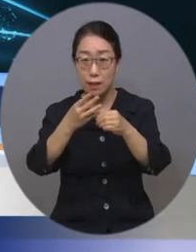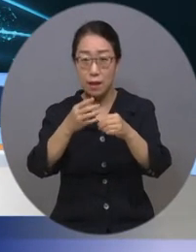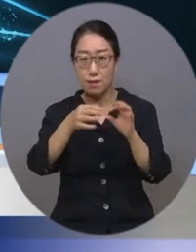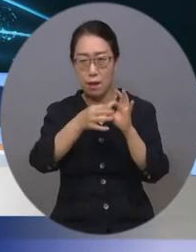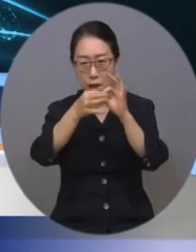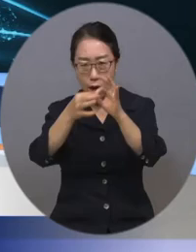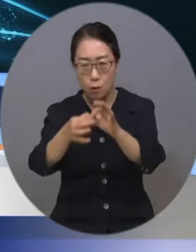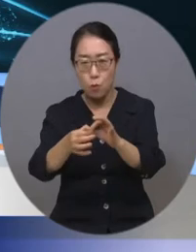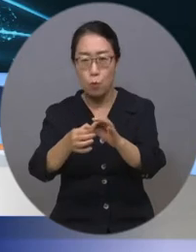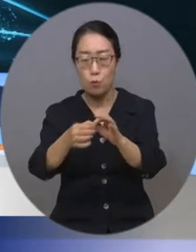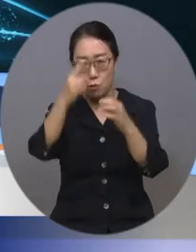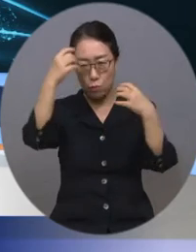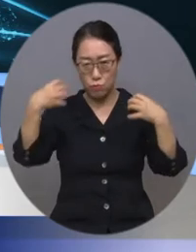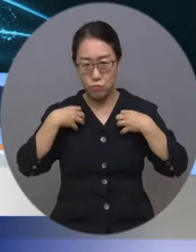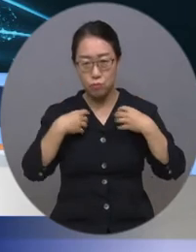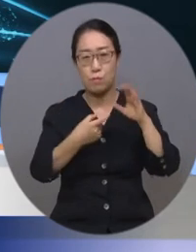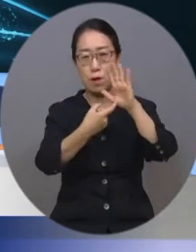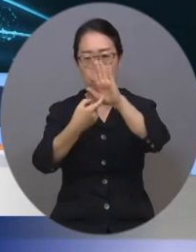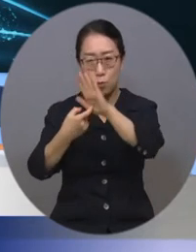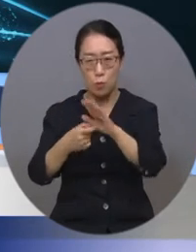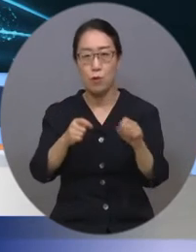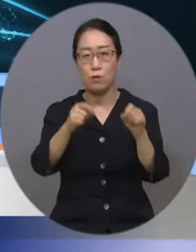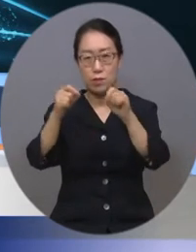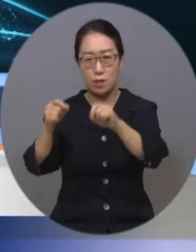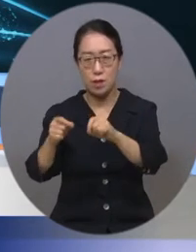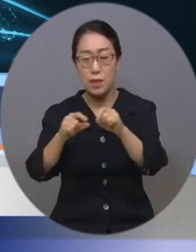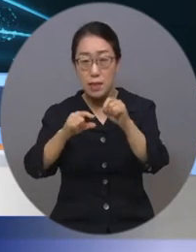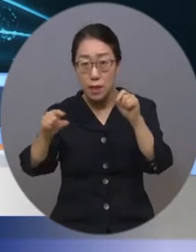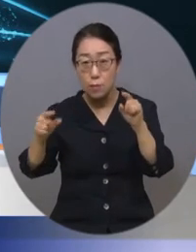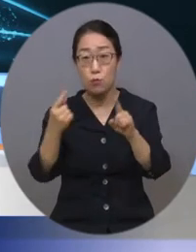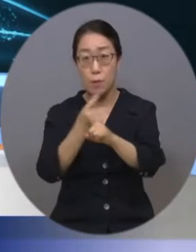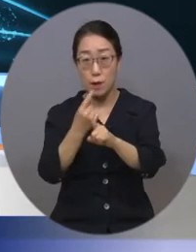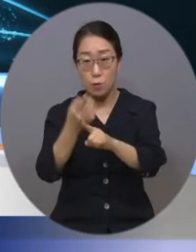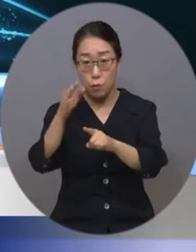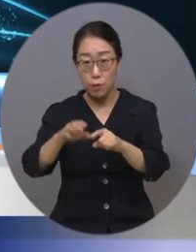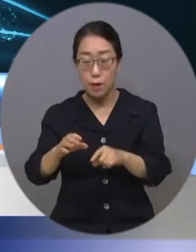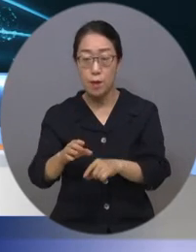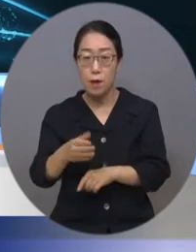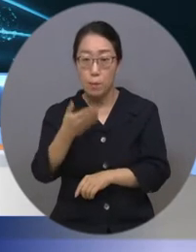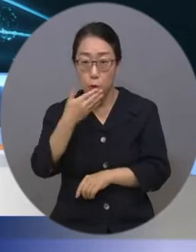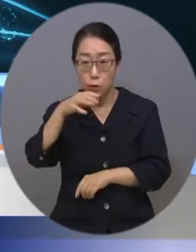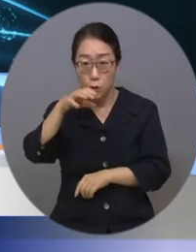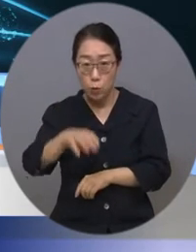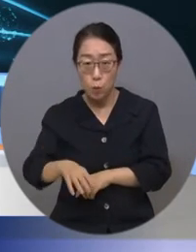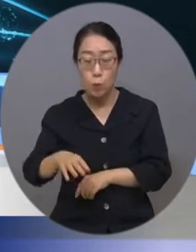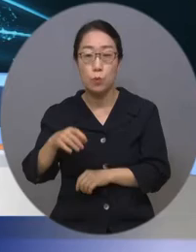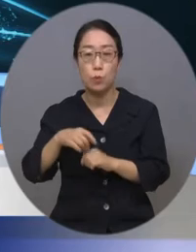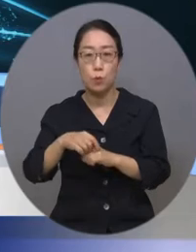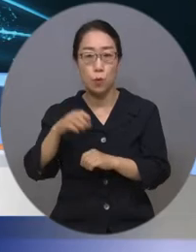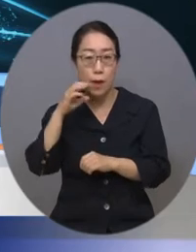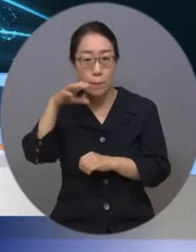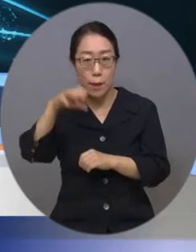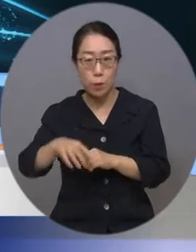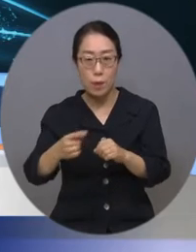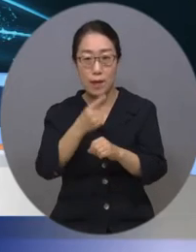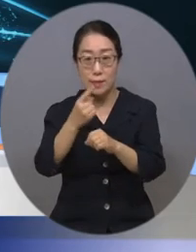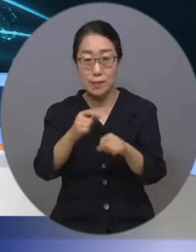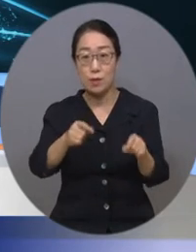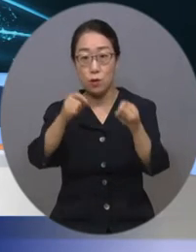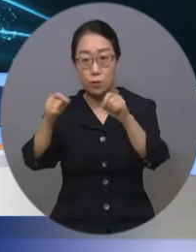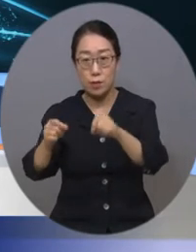했습니다 일부 방역 조치는 완화 됐는데요 식당과 카페 등 의 영업 종료 시간이 1시간 연장되고